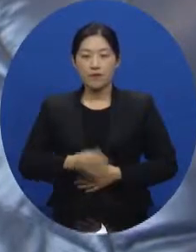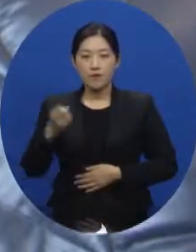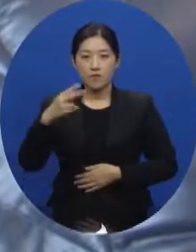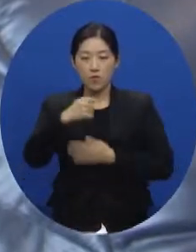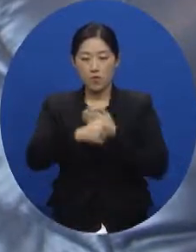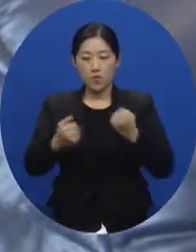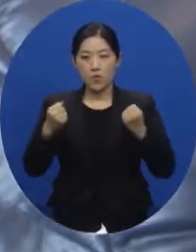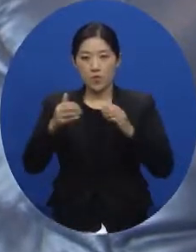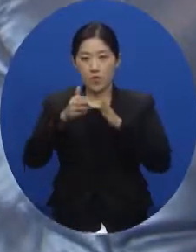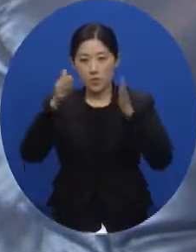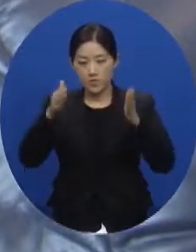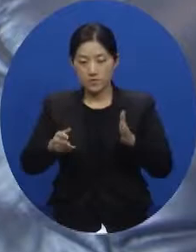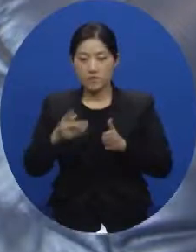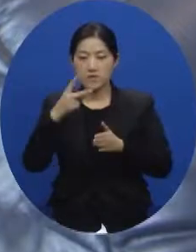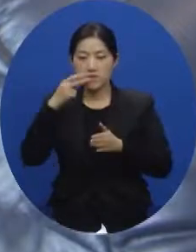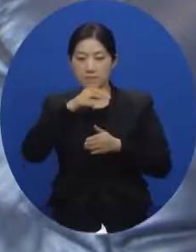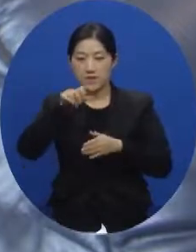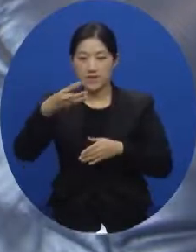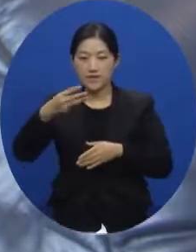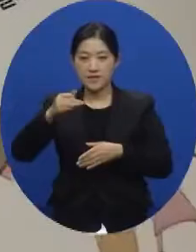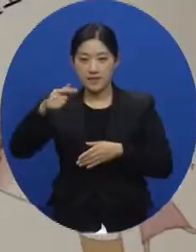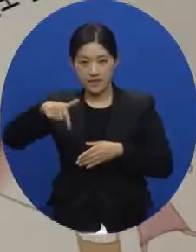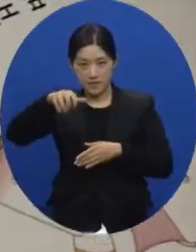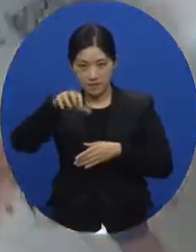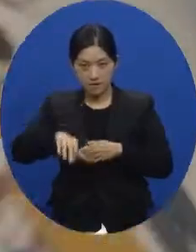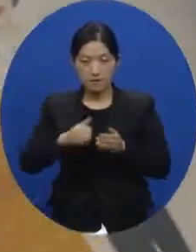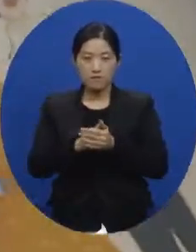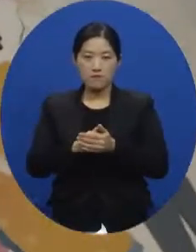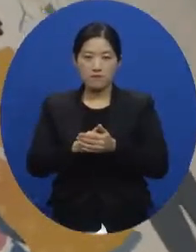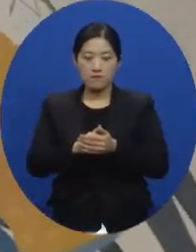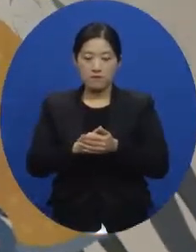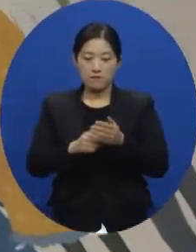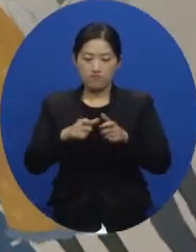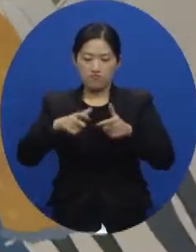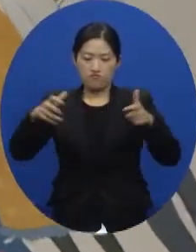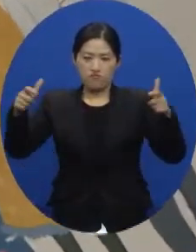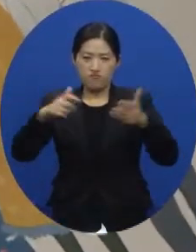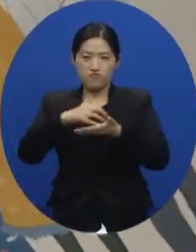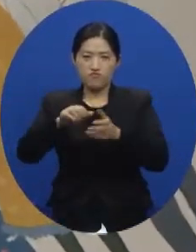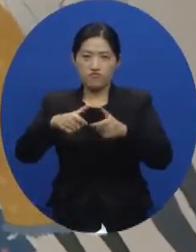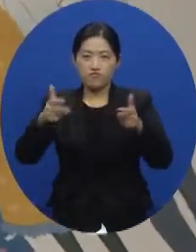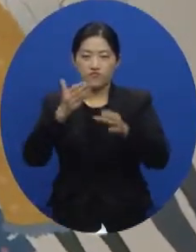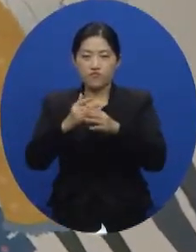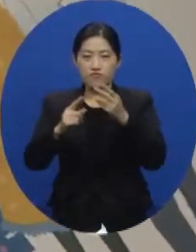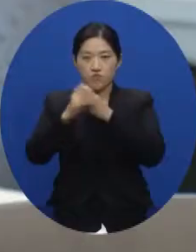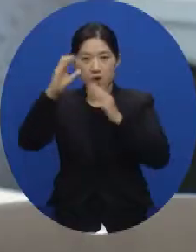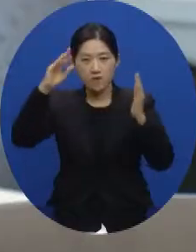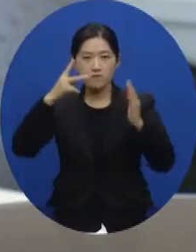또 보건소 금연 클리닉에서는 날로 증가하는 청소년 흡연자들을